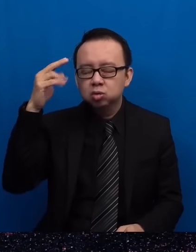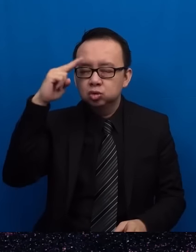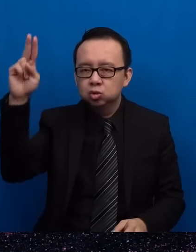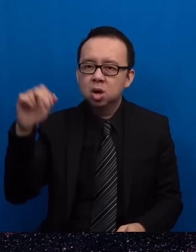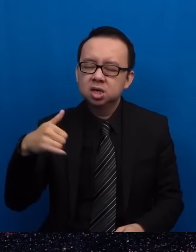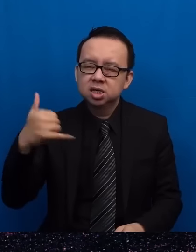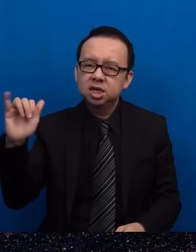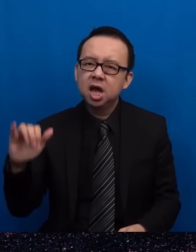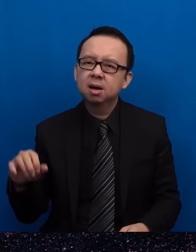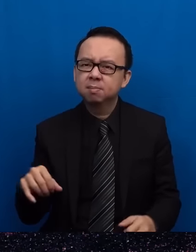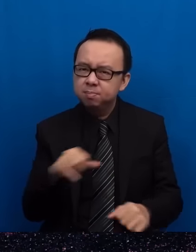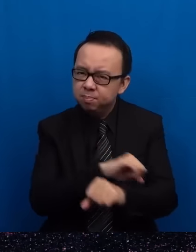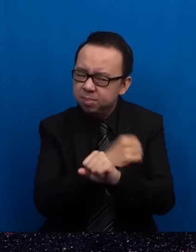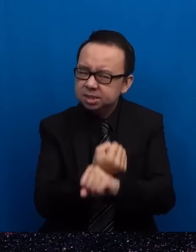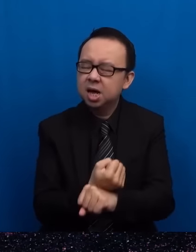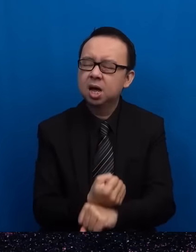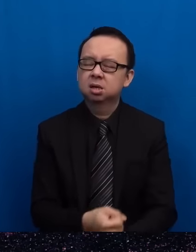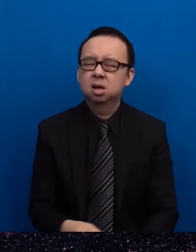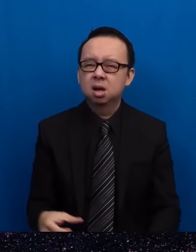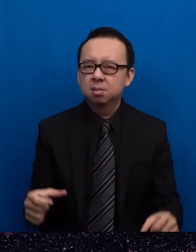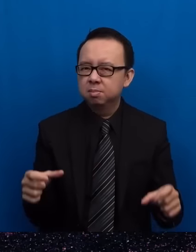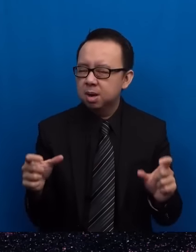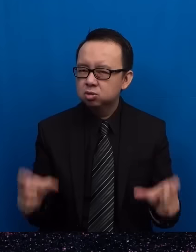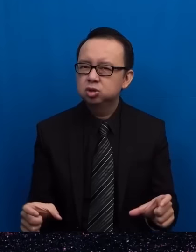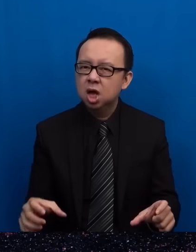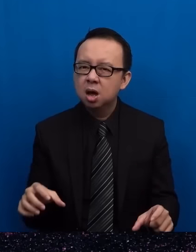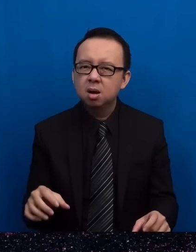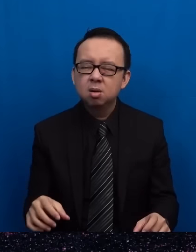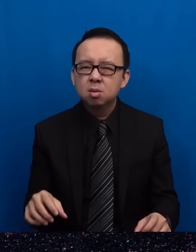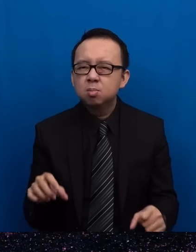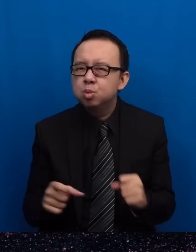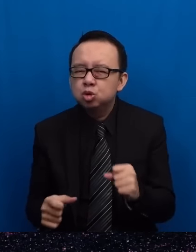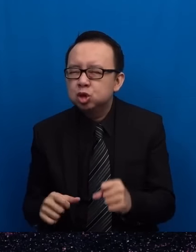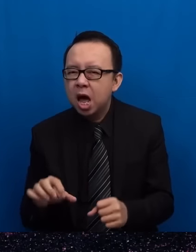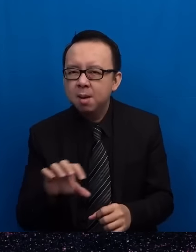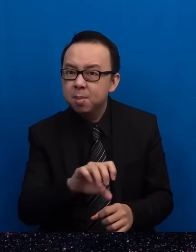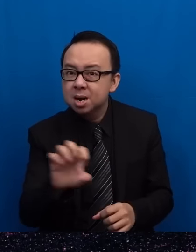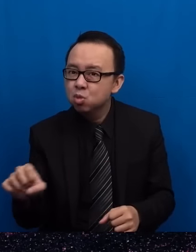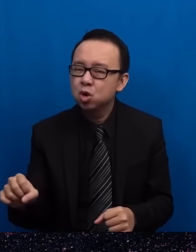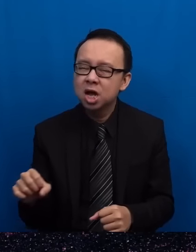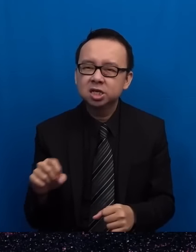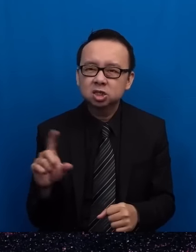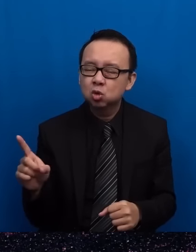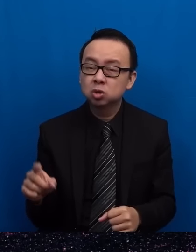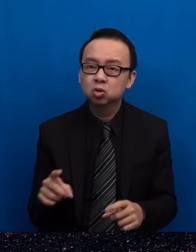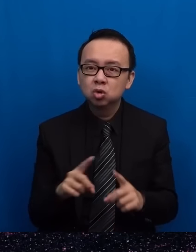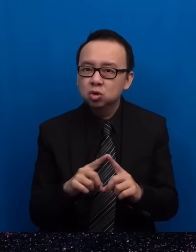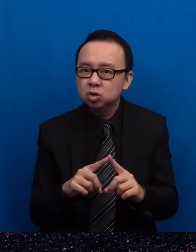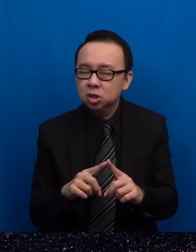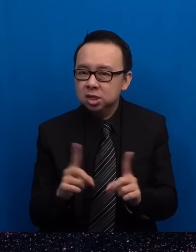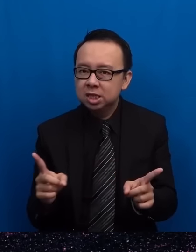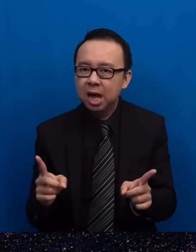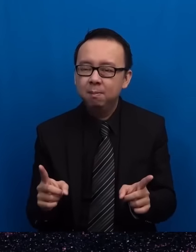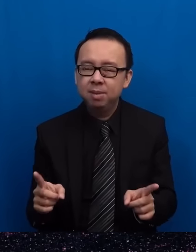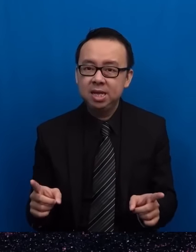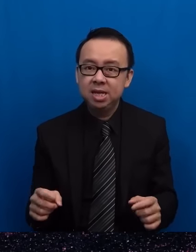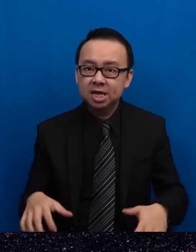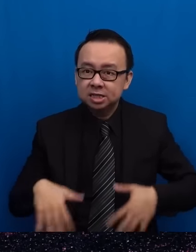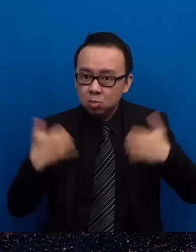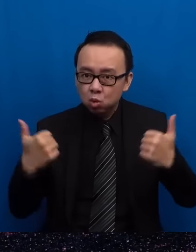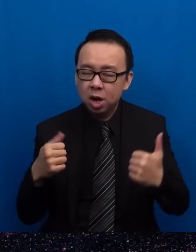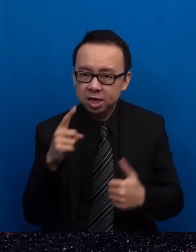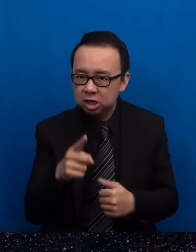tidak bisa. Manusia berusaha menemukan sesuatu dan juga mencegah. Tapi kesembuhan itu dari Engkau Tuhan di